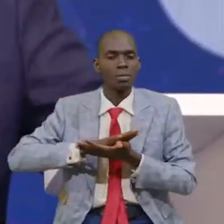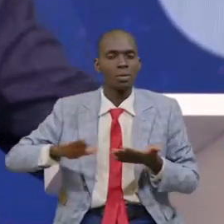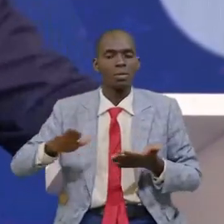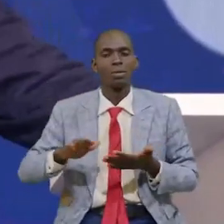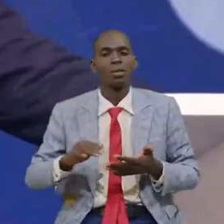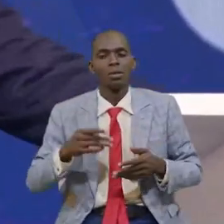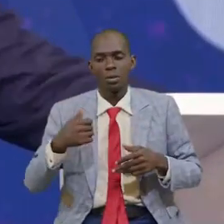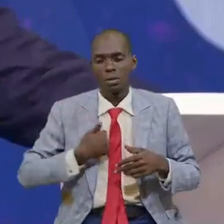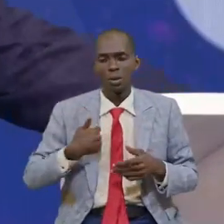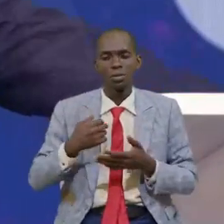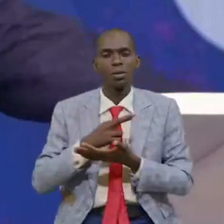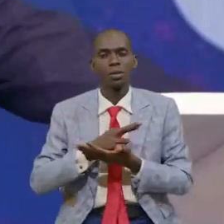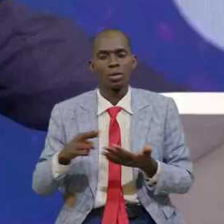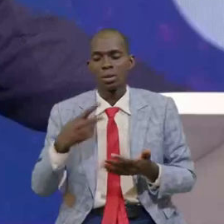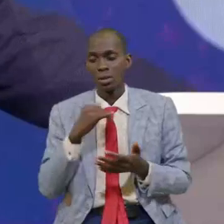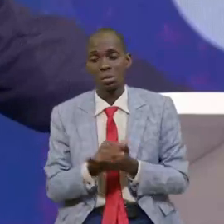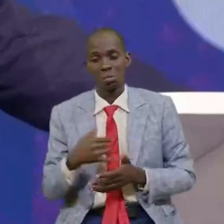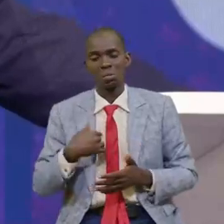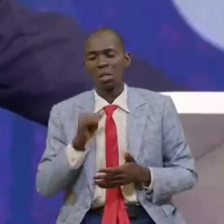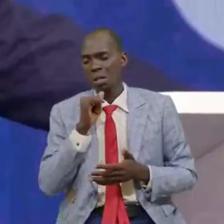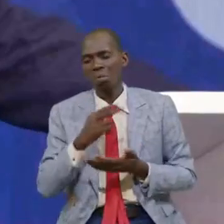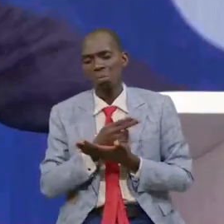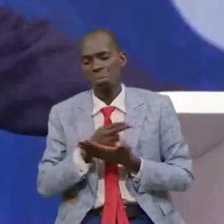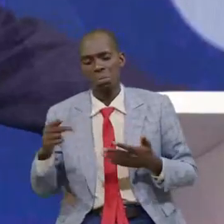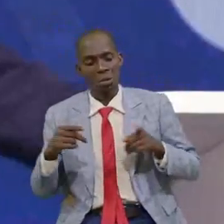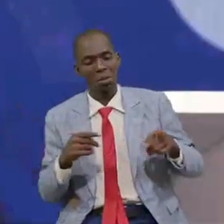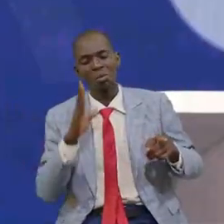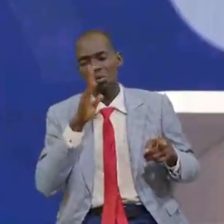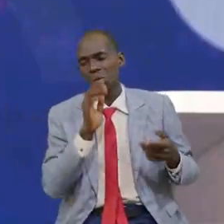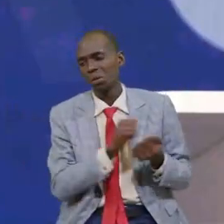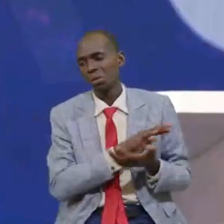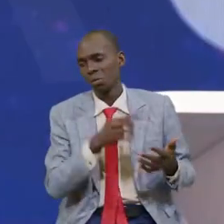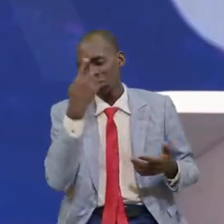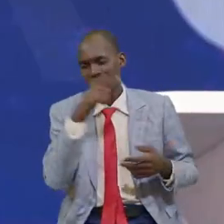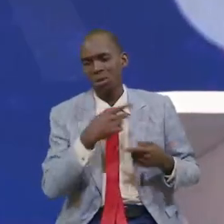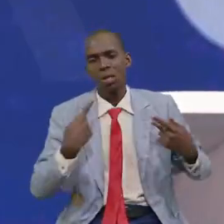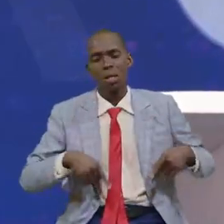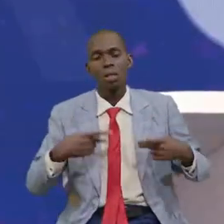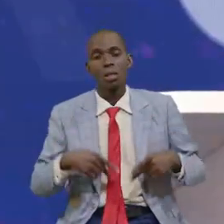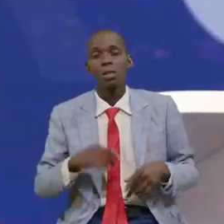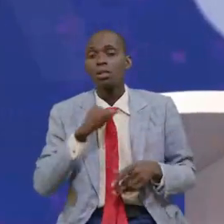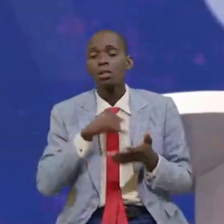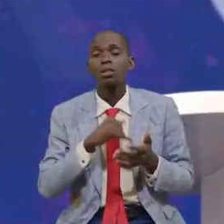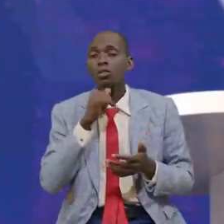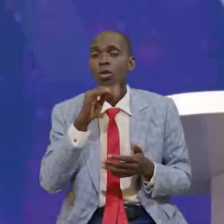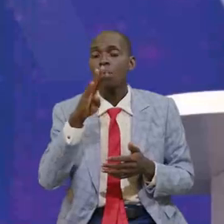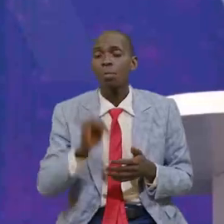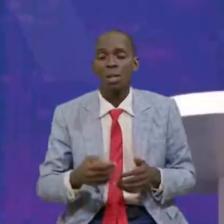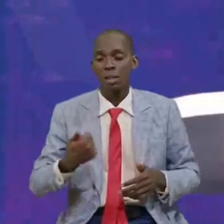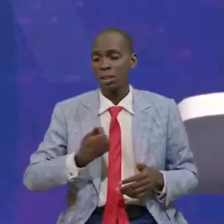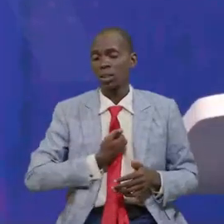prostituée. Si quelqu'un doit périr, elle doit périr. Mais moi, je ne périrai pas. Ce n'est pas par la justice de soi. Ce n'est pas la